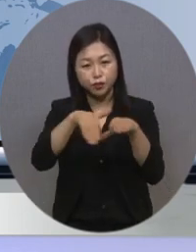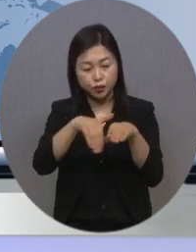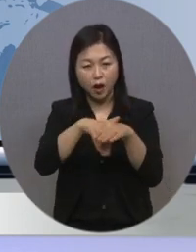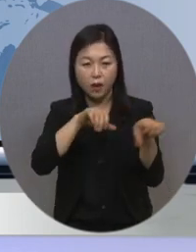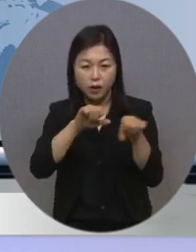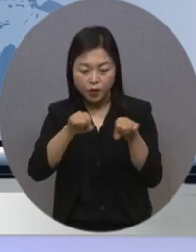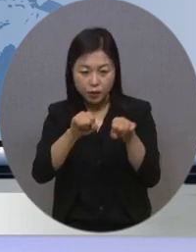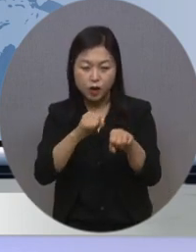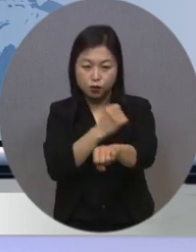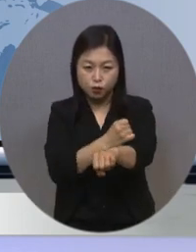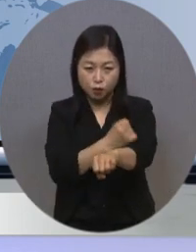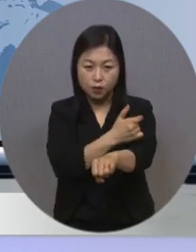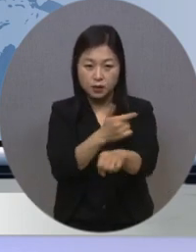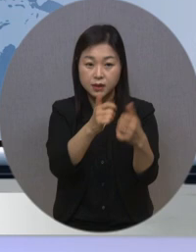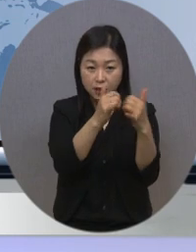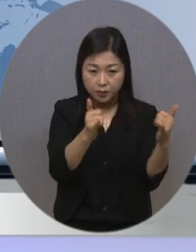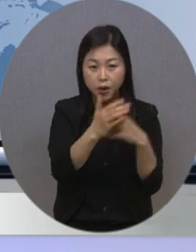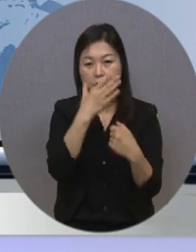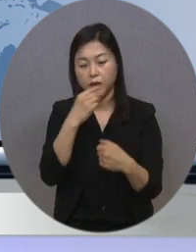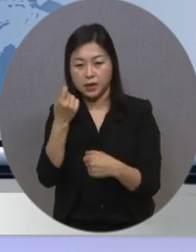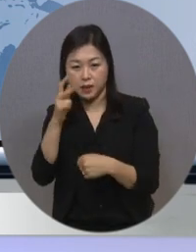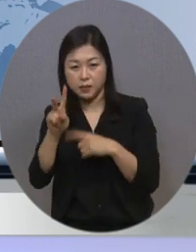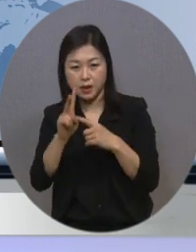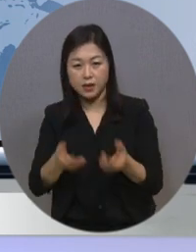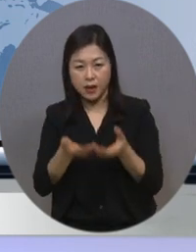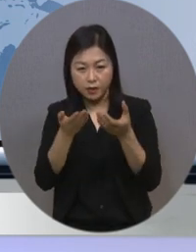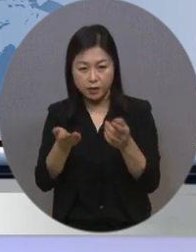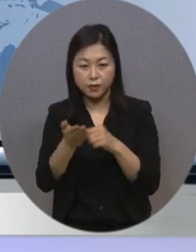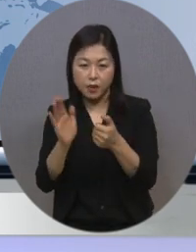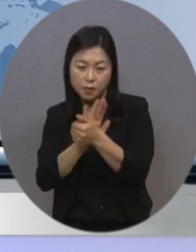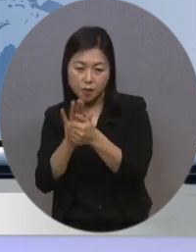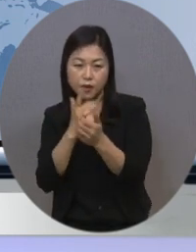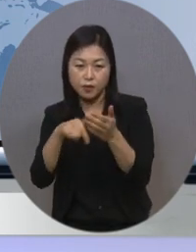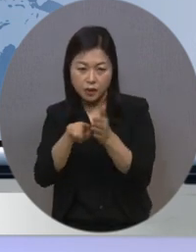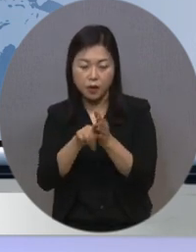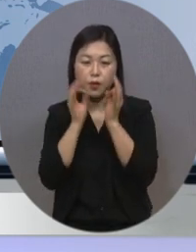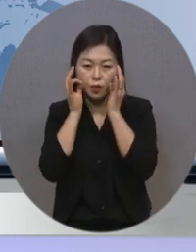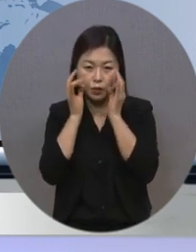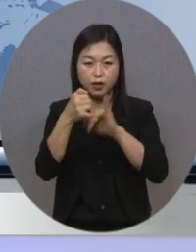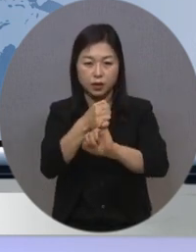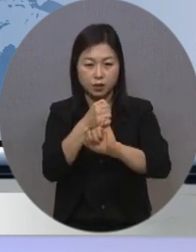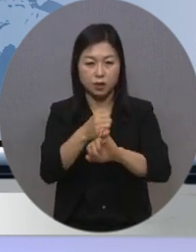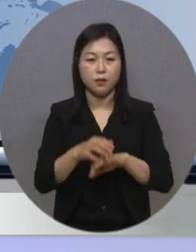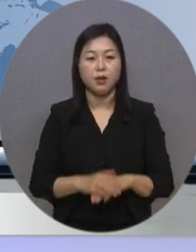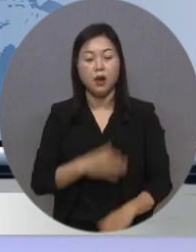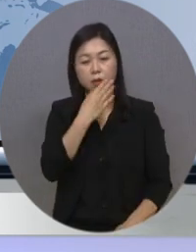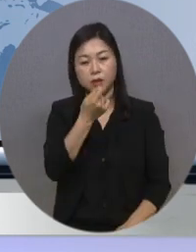분들과 함께 복지TV도 나눔과 배려 실천에 앞장서겠습니다.